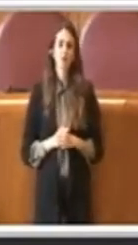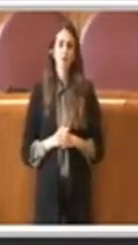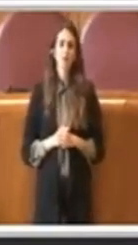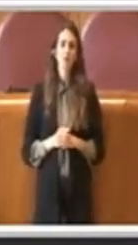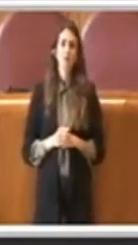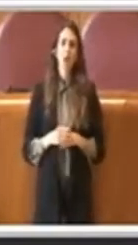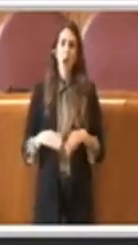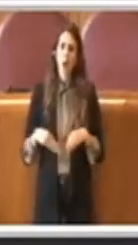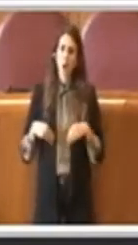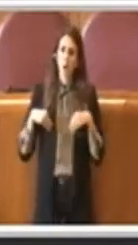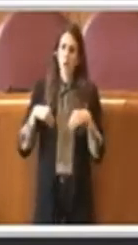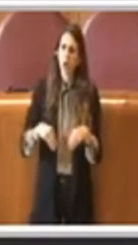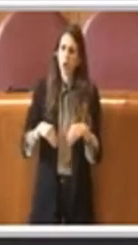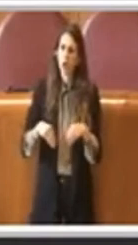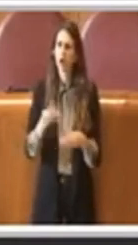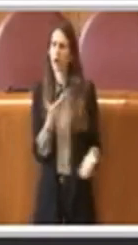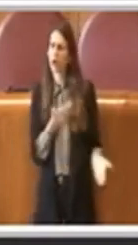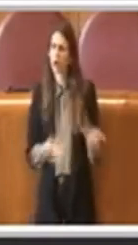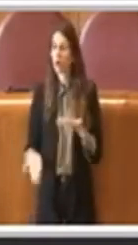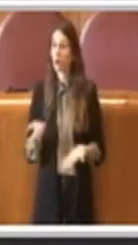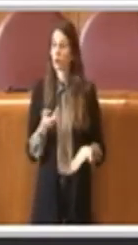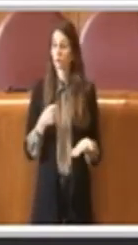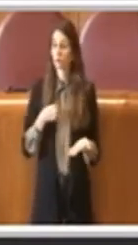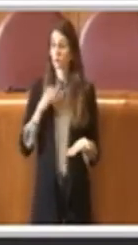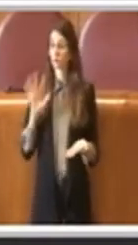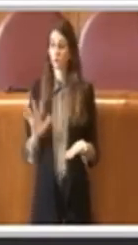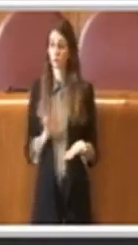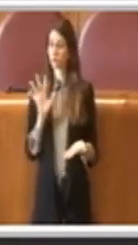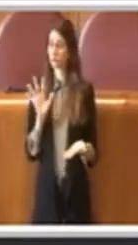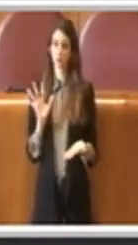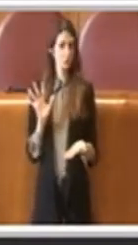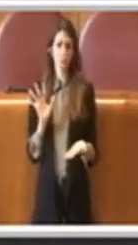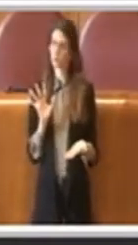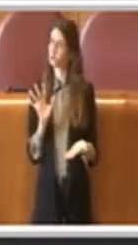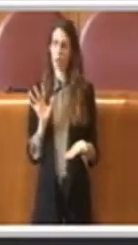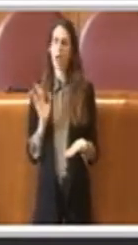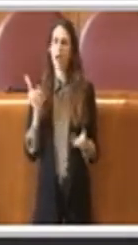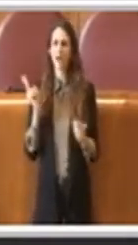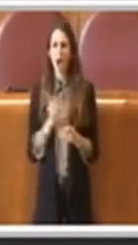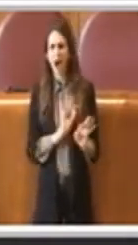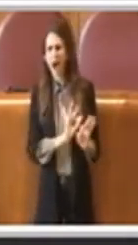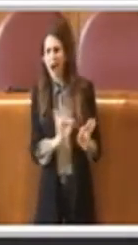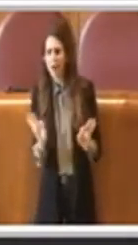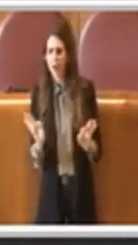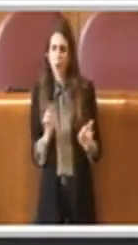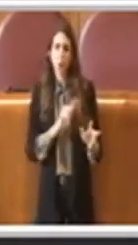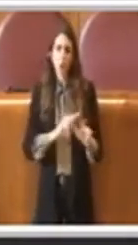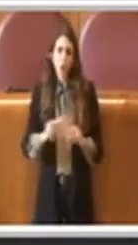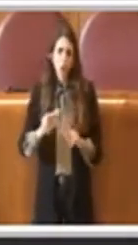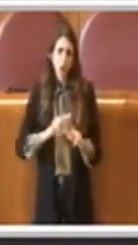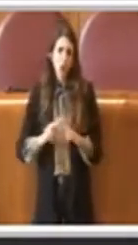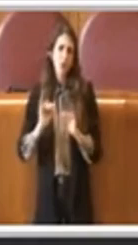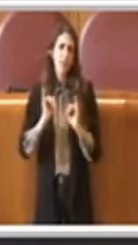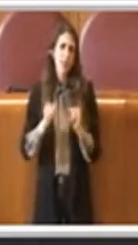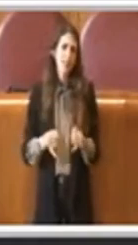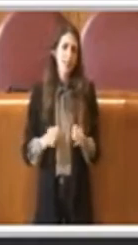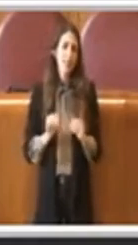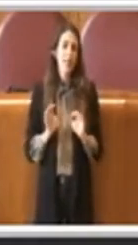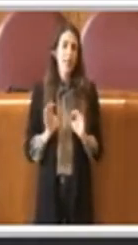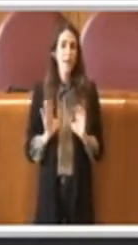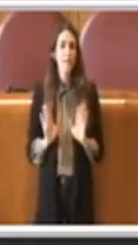grande partecipazione, almeno da parte di alcuni municipi, in realtà questo non è certo